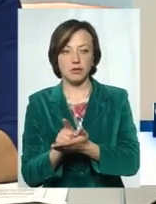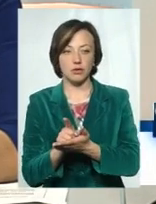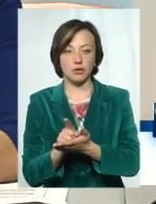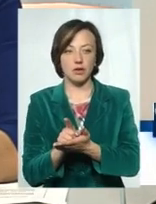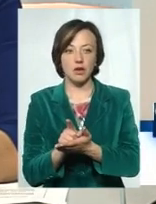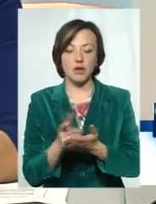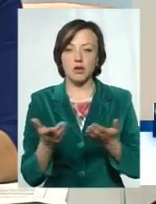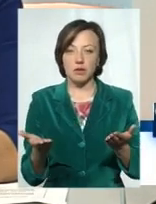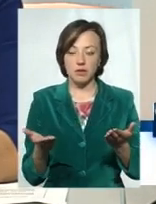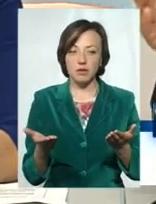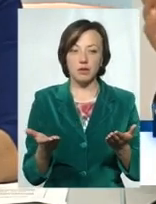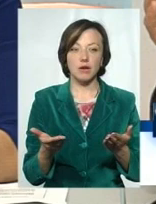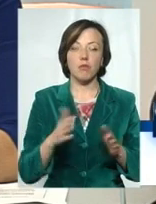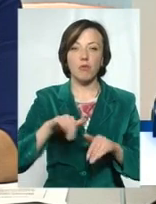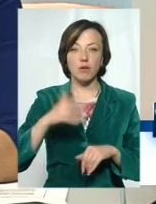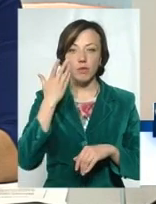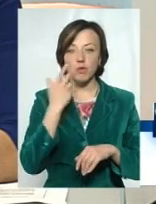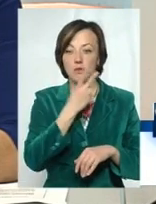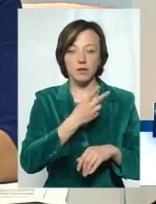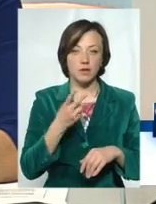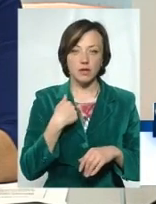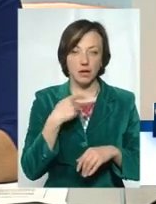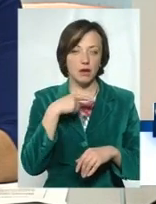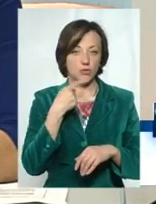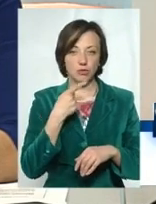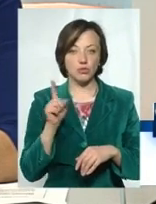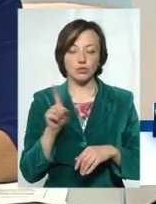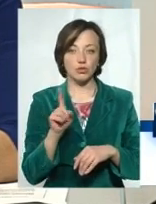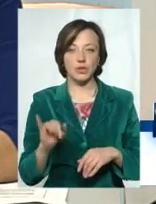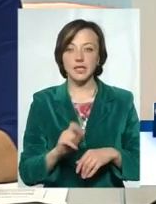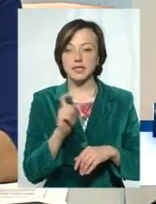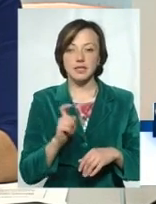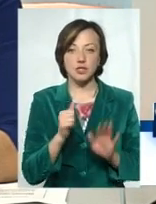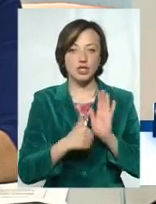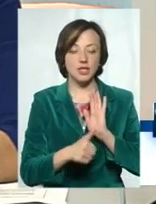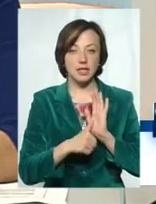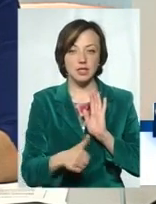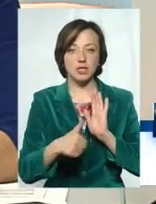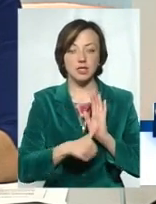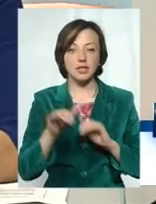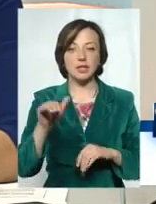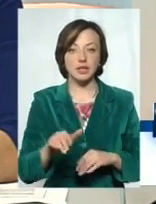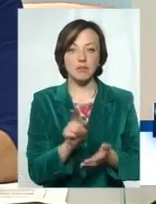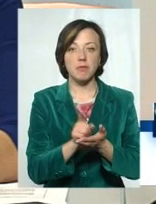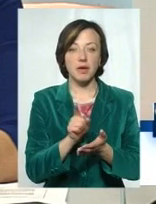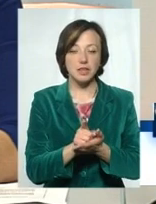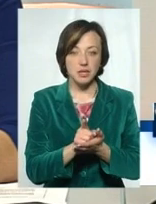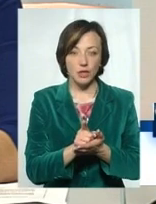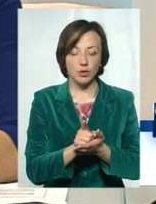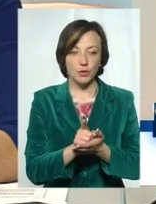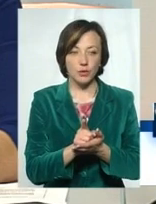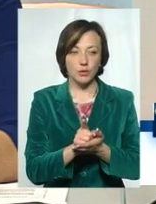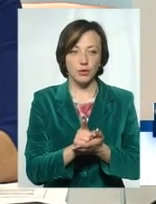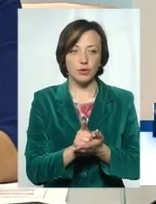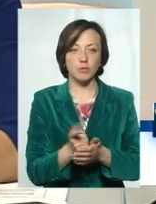або зарплату. Потім, коли подивилися, я вам кажу, що із 66 тисяч пенсію,